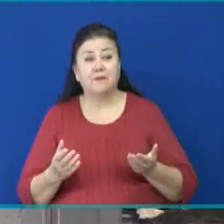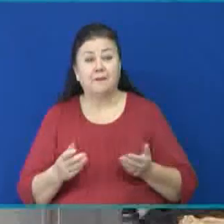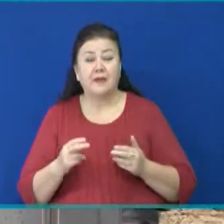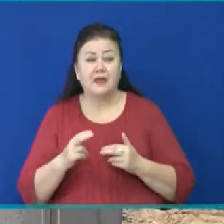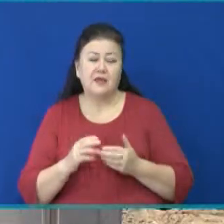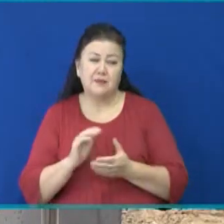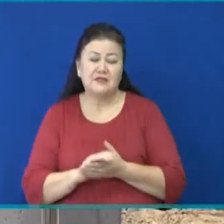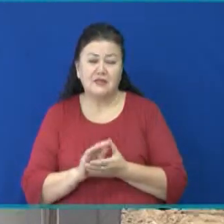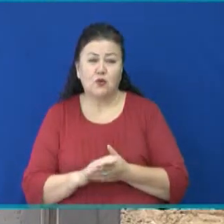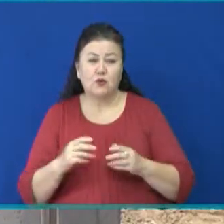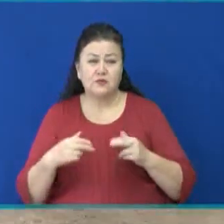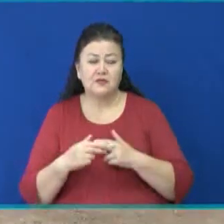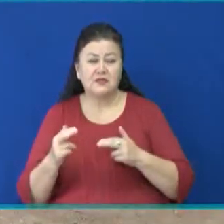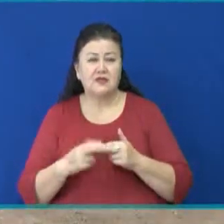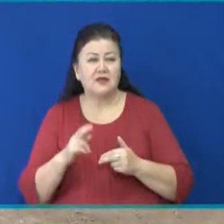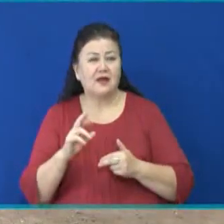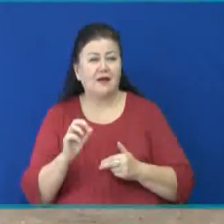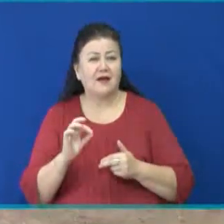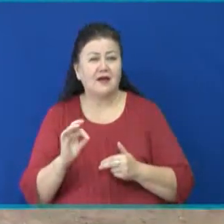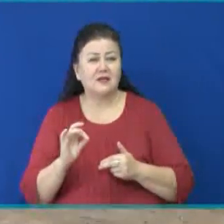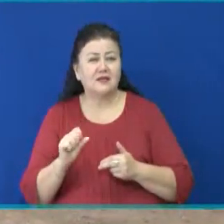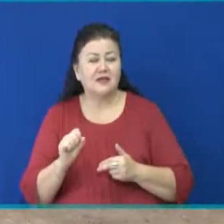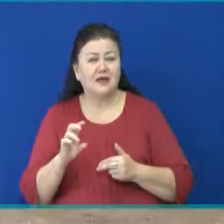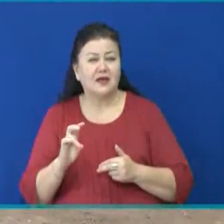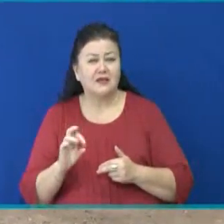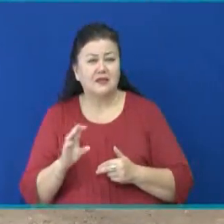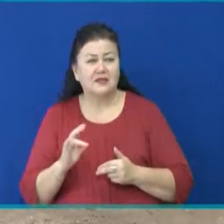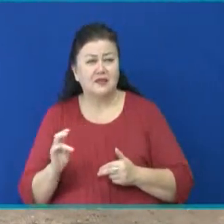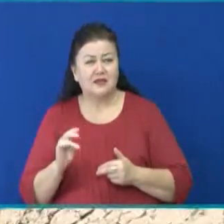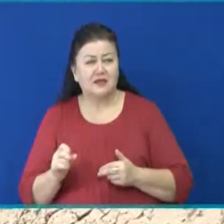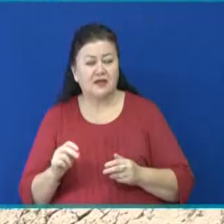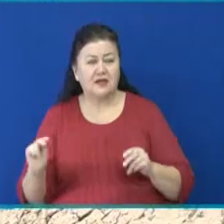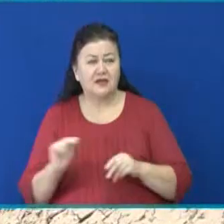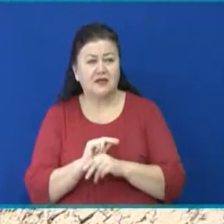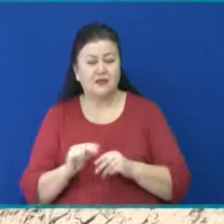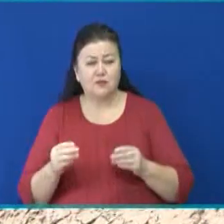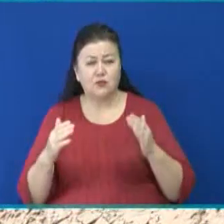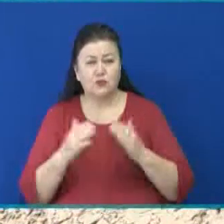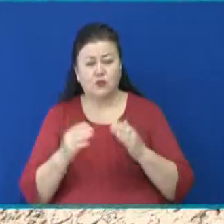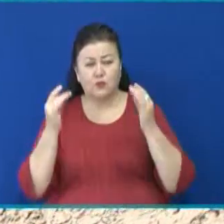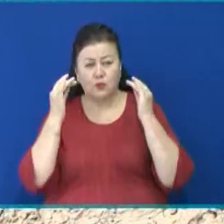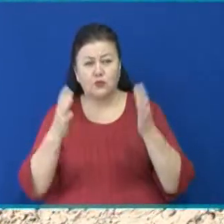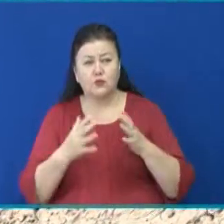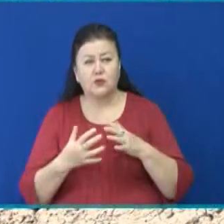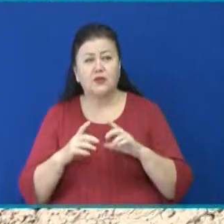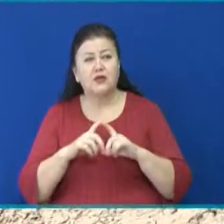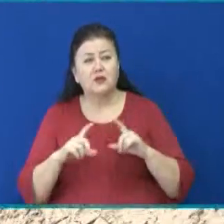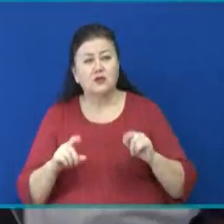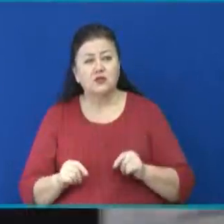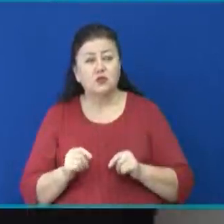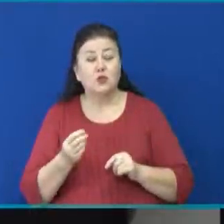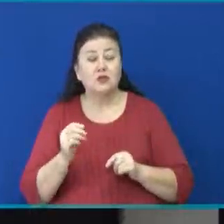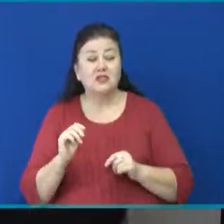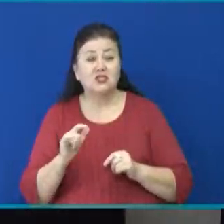строительством новых домов в селе Канонерка, ремонтными работами в детских садах и состоянием новой школы в селе Жиланды. Глава области поручил акиму